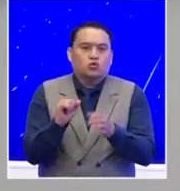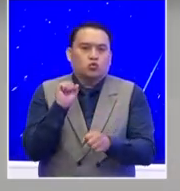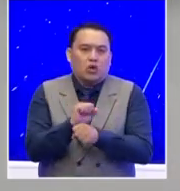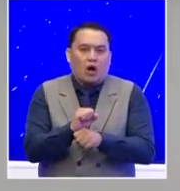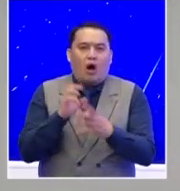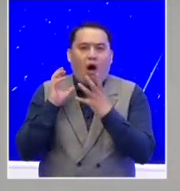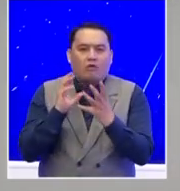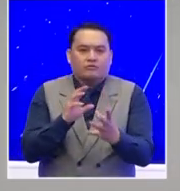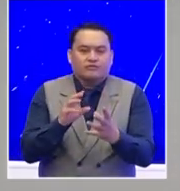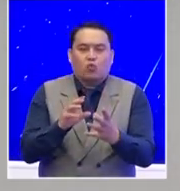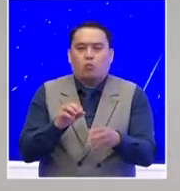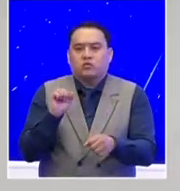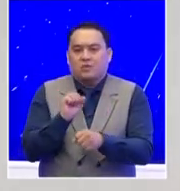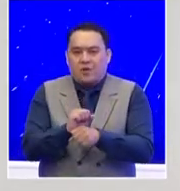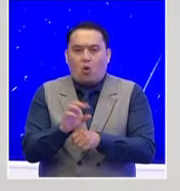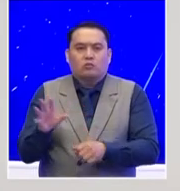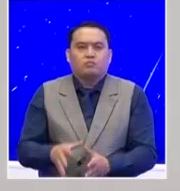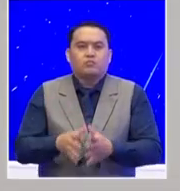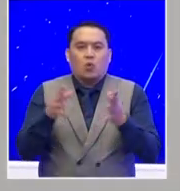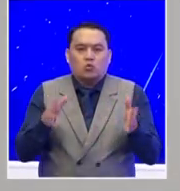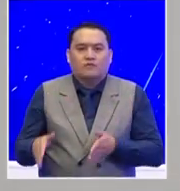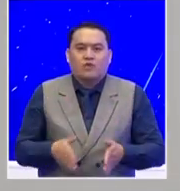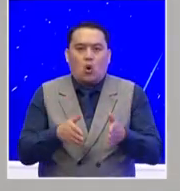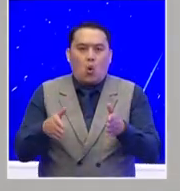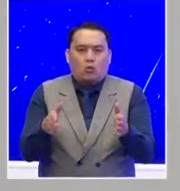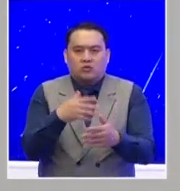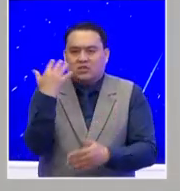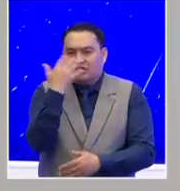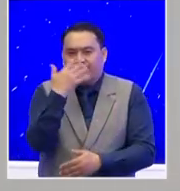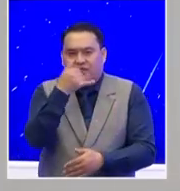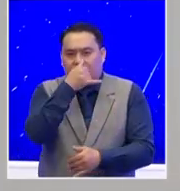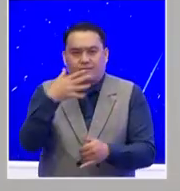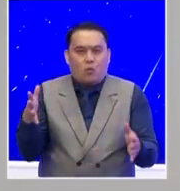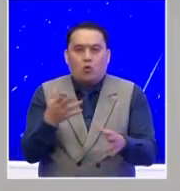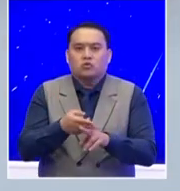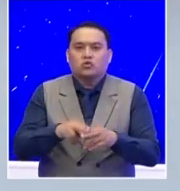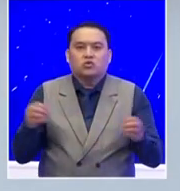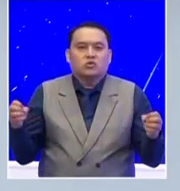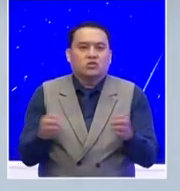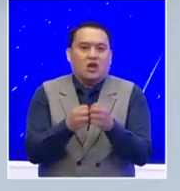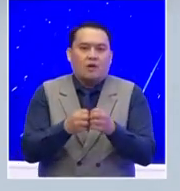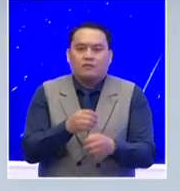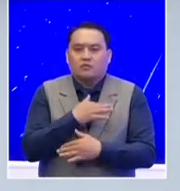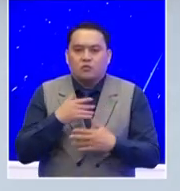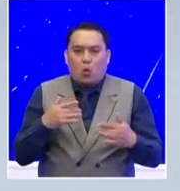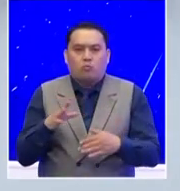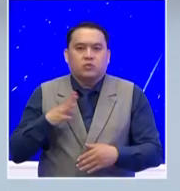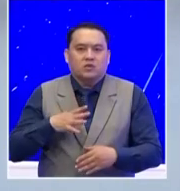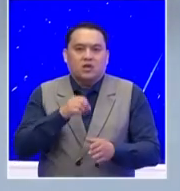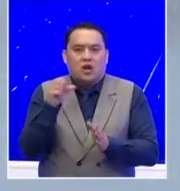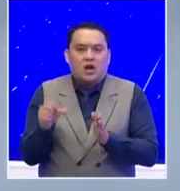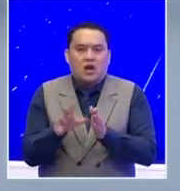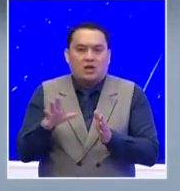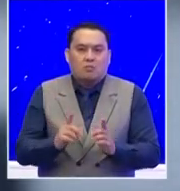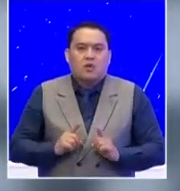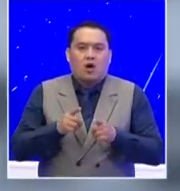Приостановлено автобусное сообщение. На большинстве областных дорог нулевая видимость. Сообщается о многочисленных ДТП. Пока было электричество, к